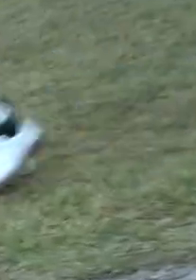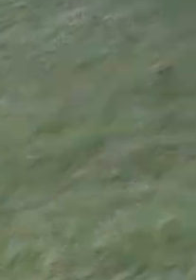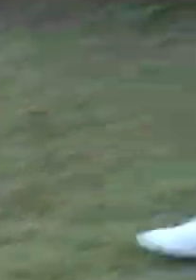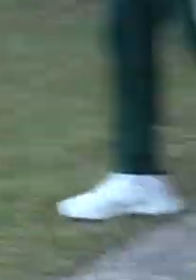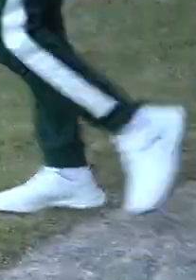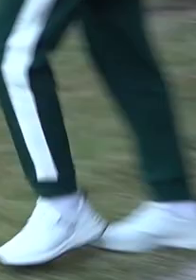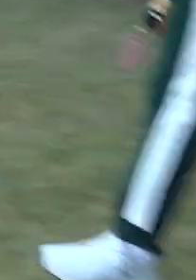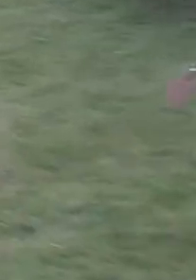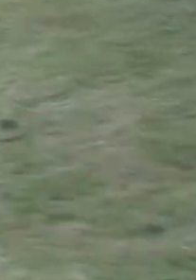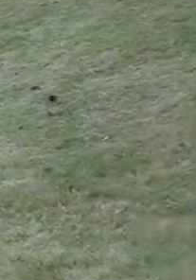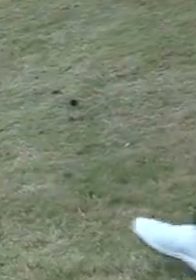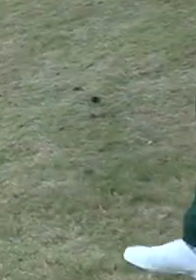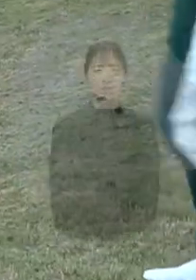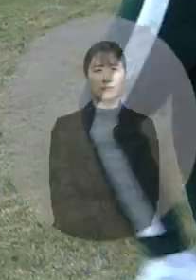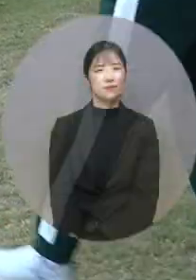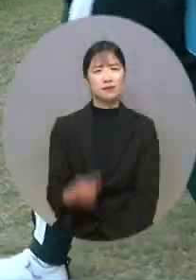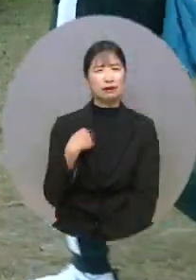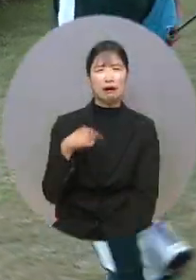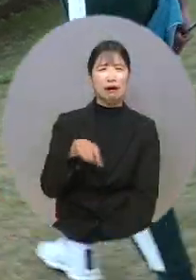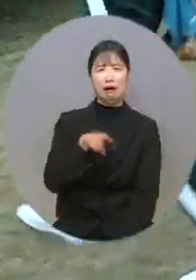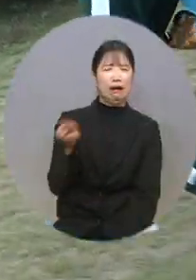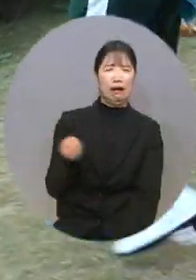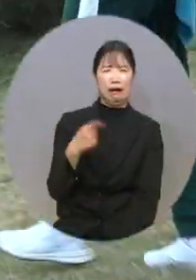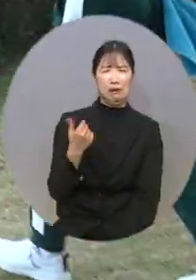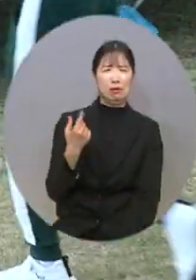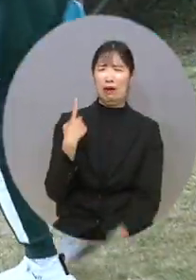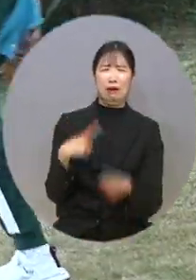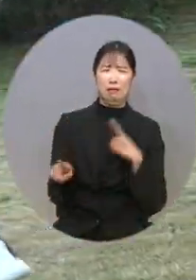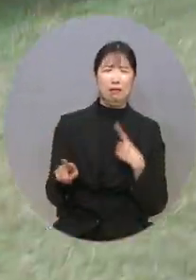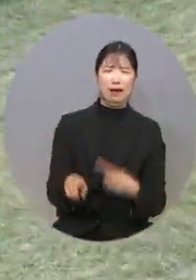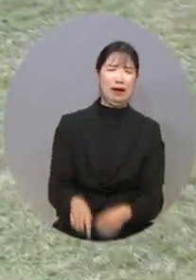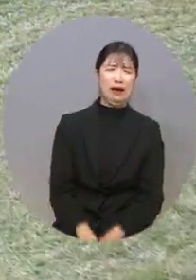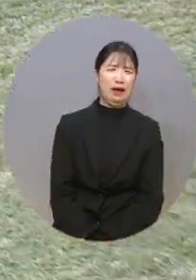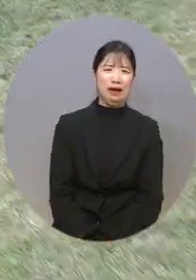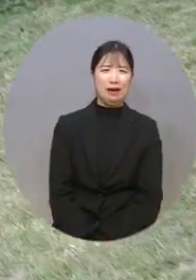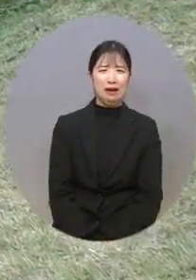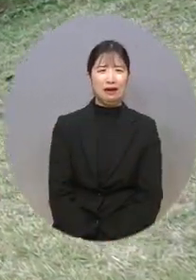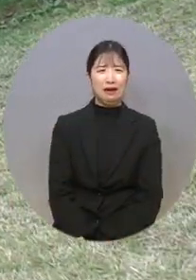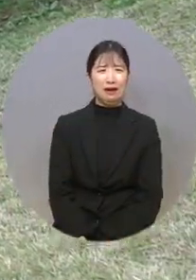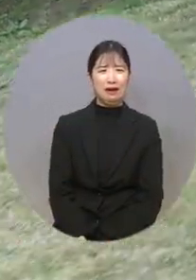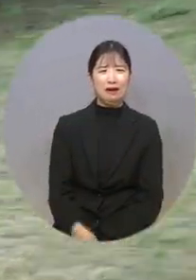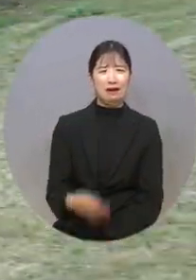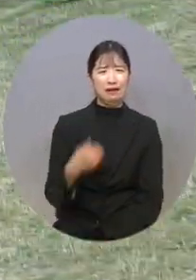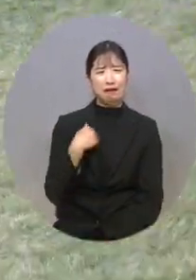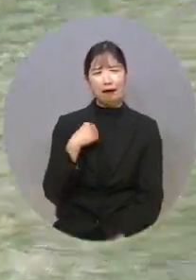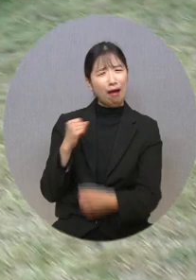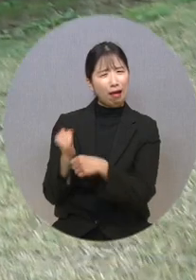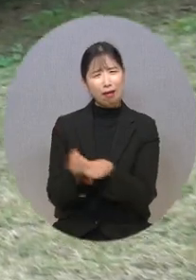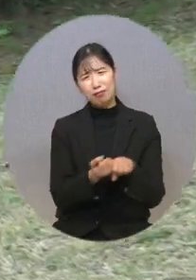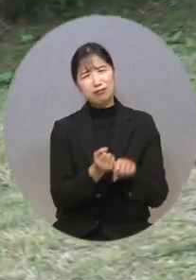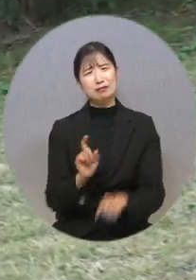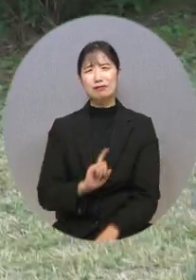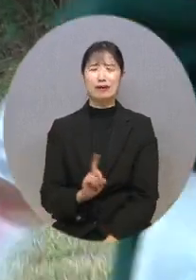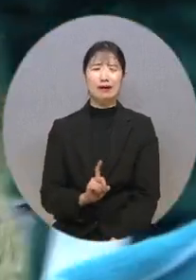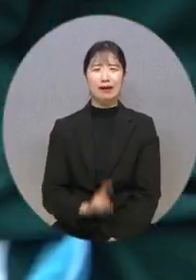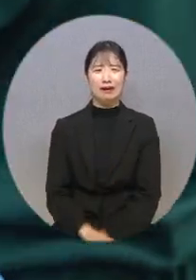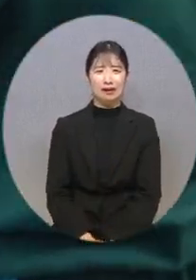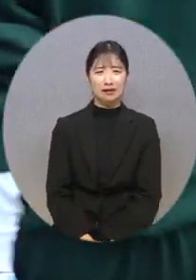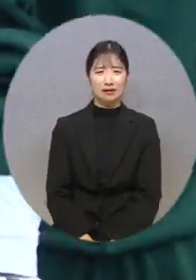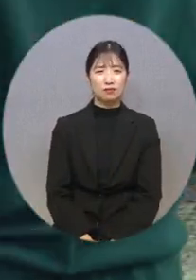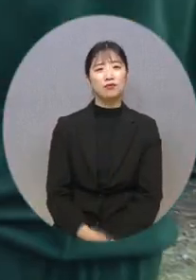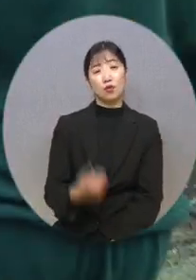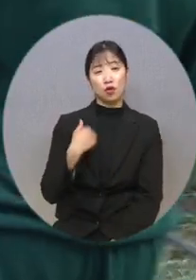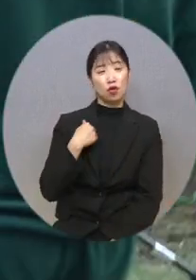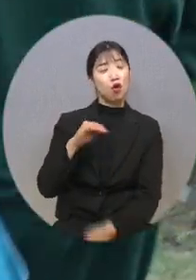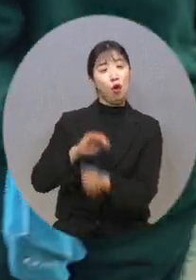야, 난 네? 멤버랑, 이 멤버랑 정말 안 맞는 것 같아. 나는 이렇게까지 진짜 몰라. 저는 거북이 누나랑 진짜 안 맞는 것